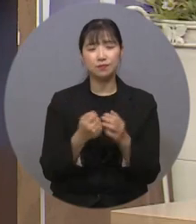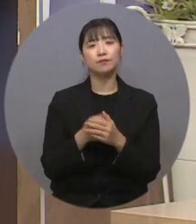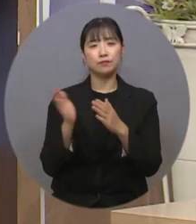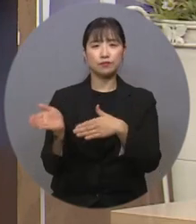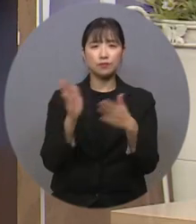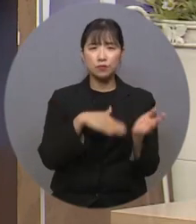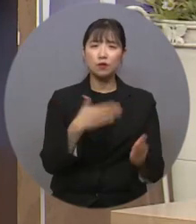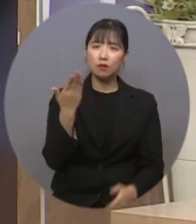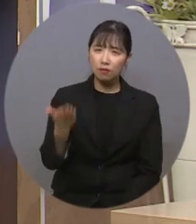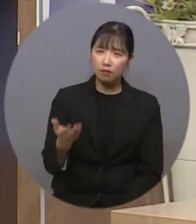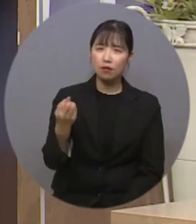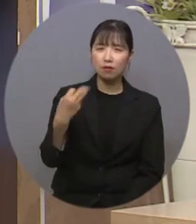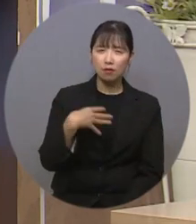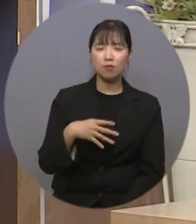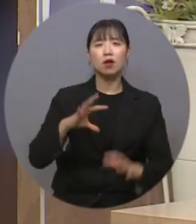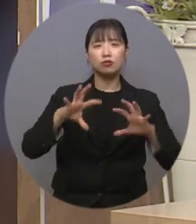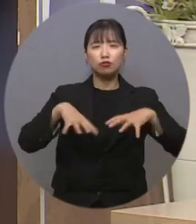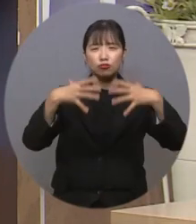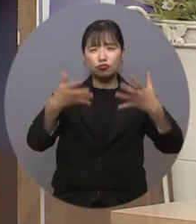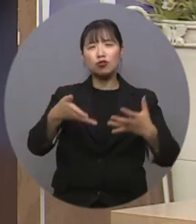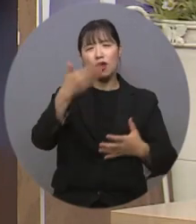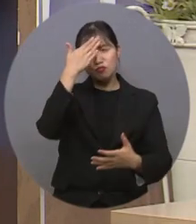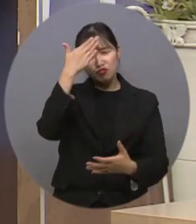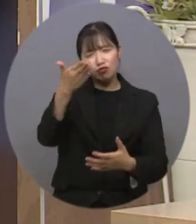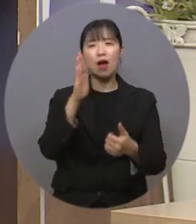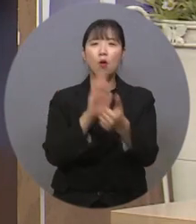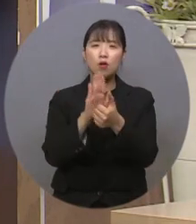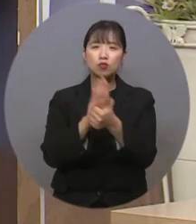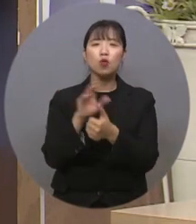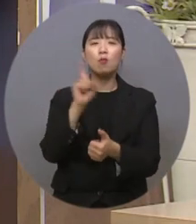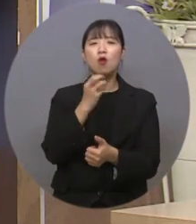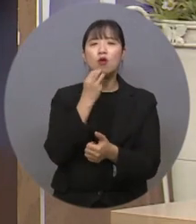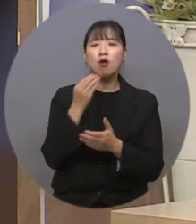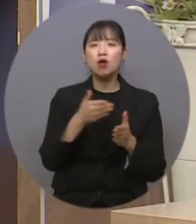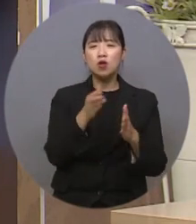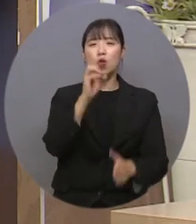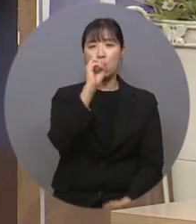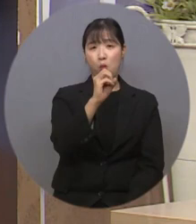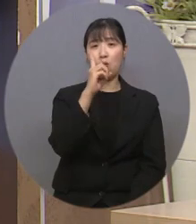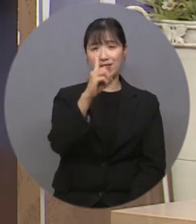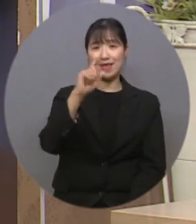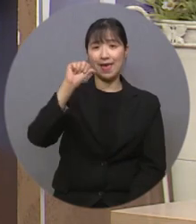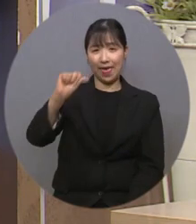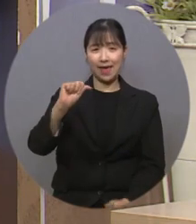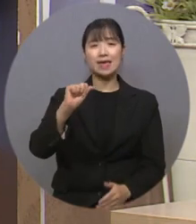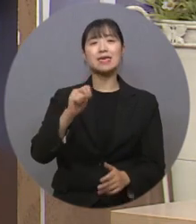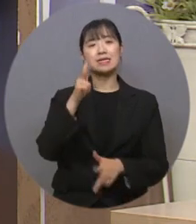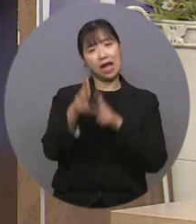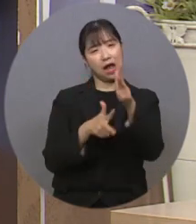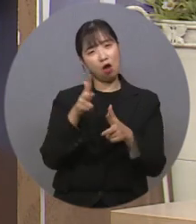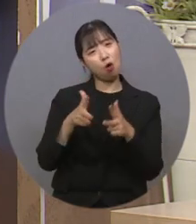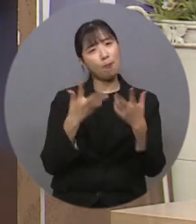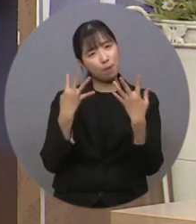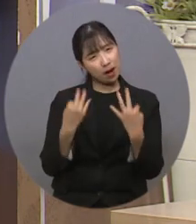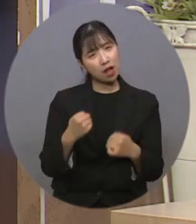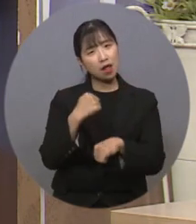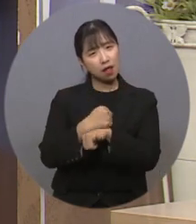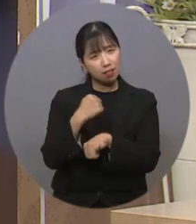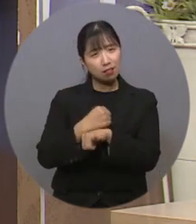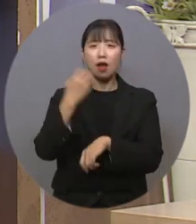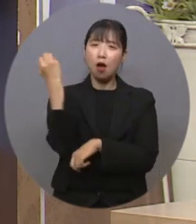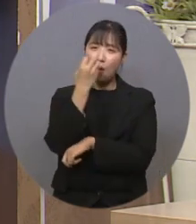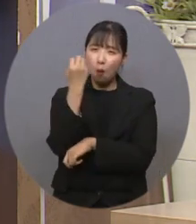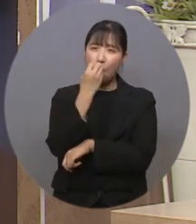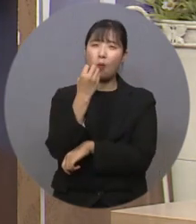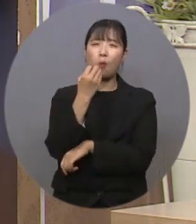또 이제 의원님께서 이 국제 무상 원조인 경기도의 ODA 사업을 많이 수행하셨다고 언론 보도를